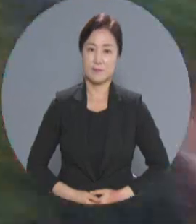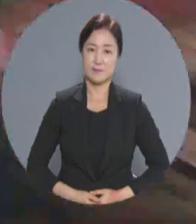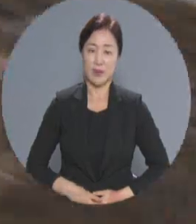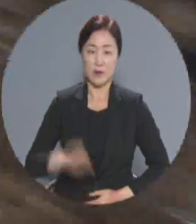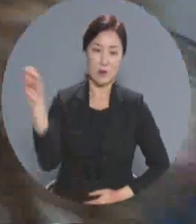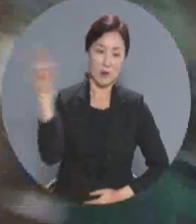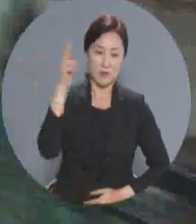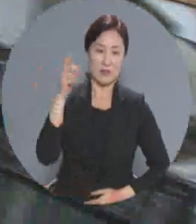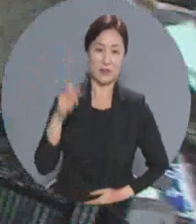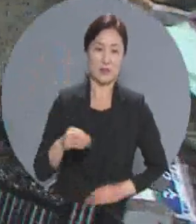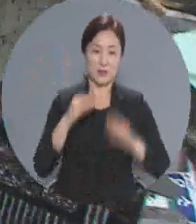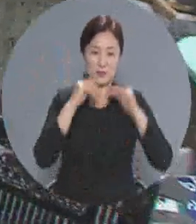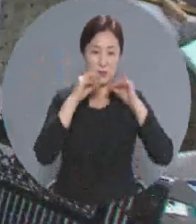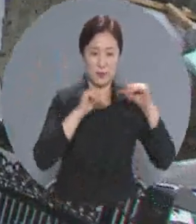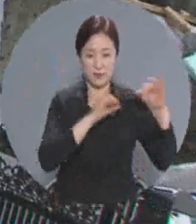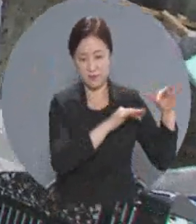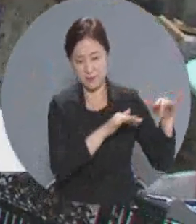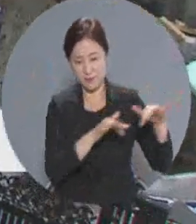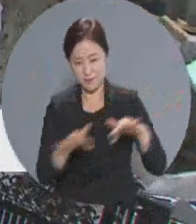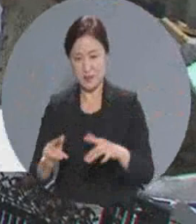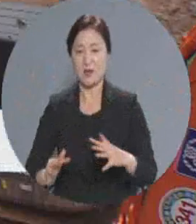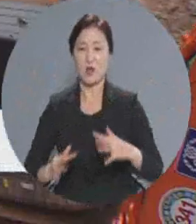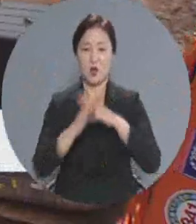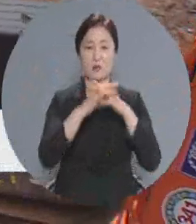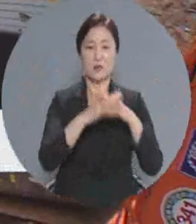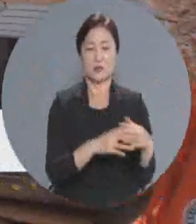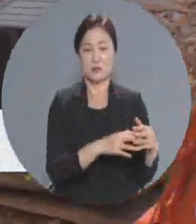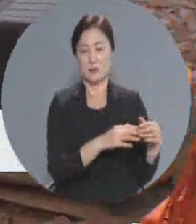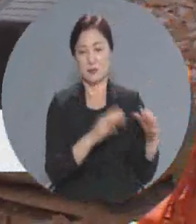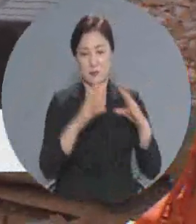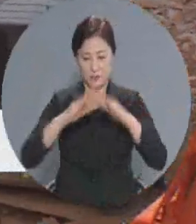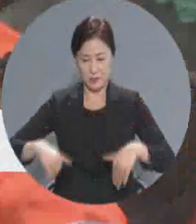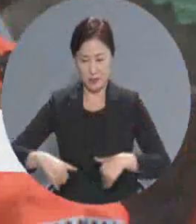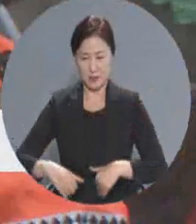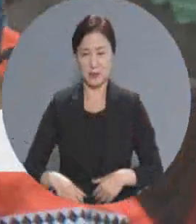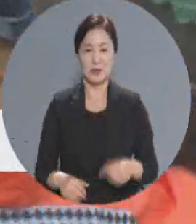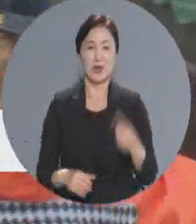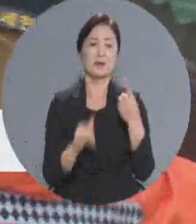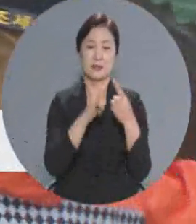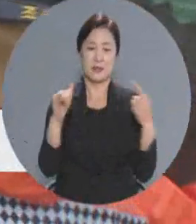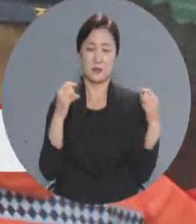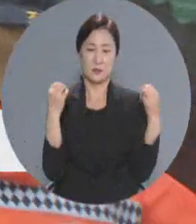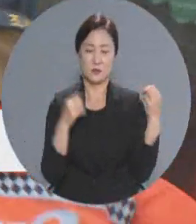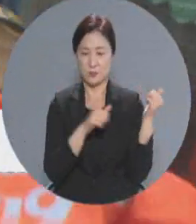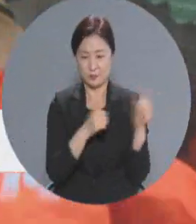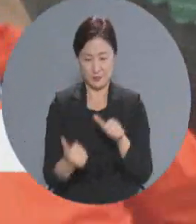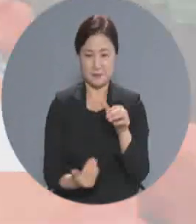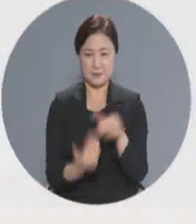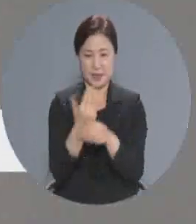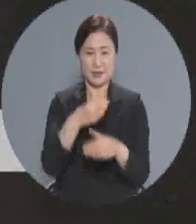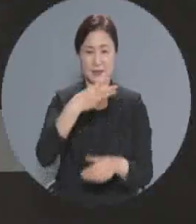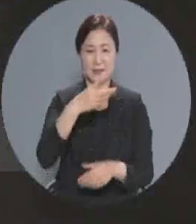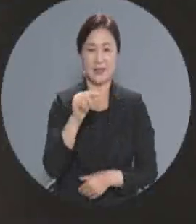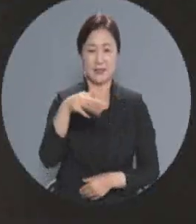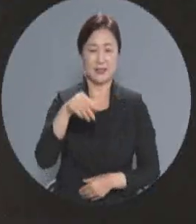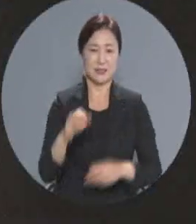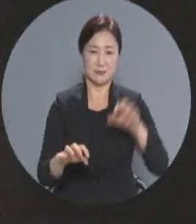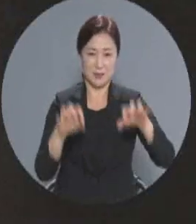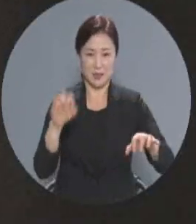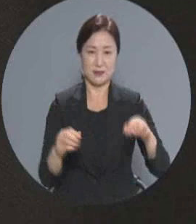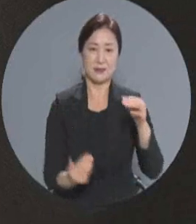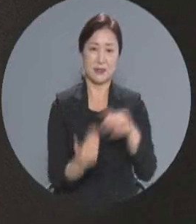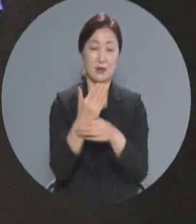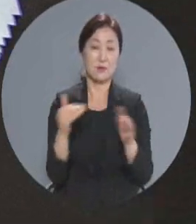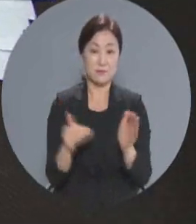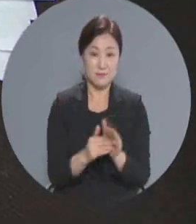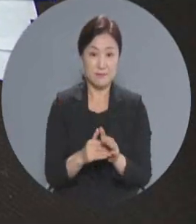갑자기 쏟아진 토사에 건물 5동이 부서지고 주민 1명이 숨졌던 광양 탄치마을 산사태 사고. 광양시가